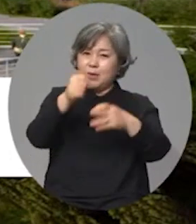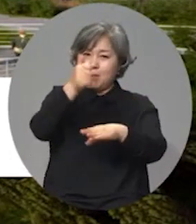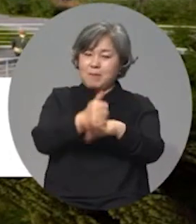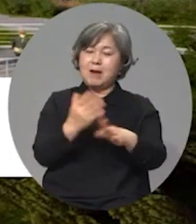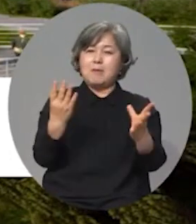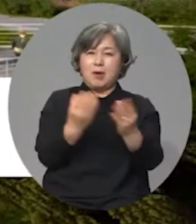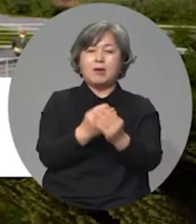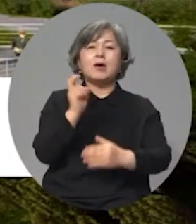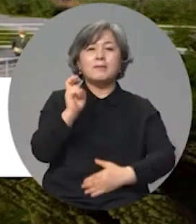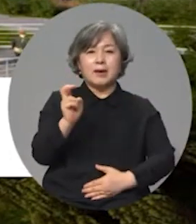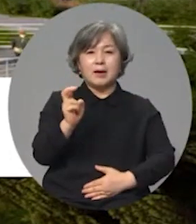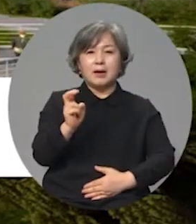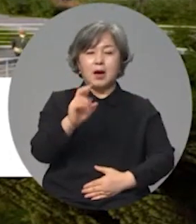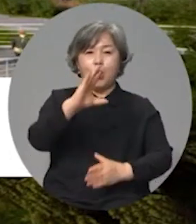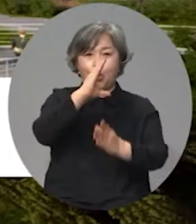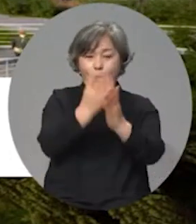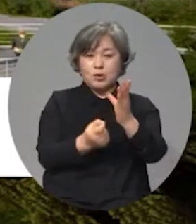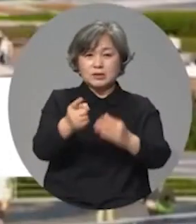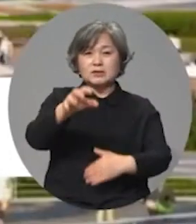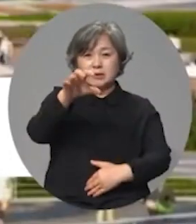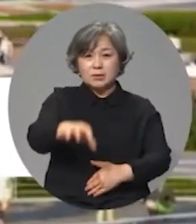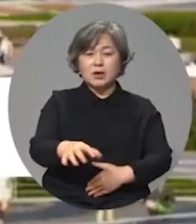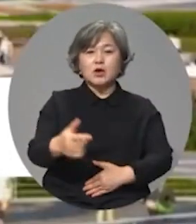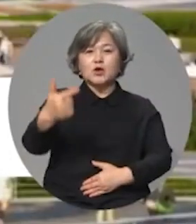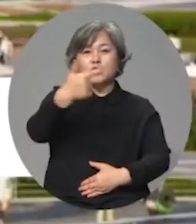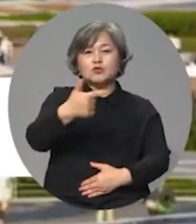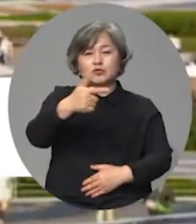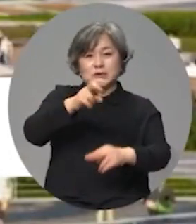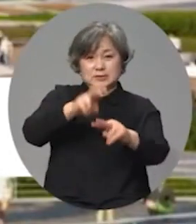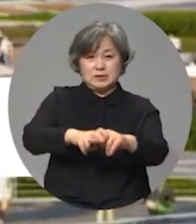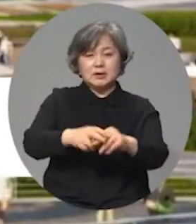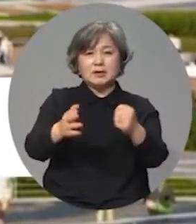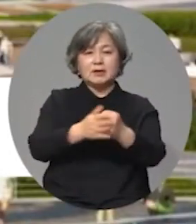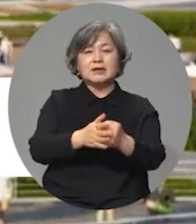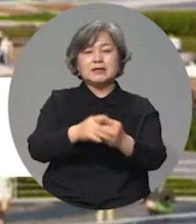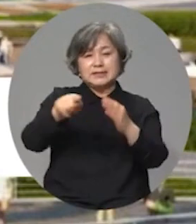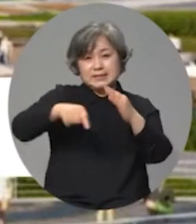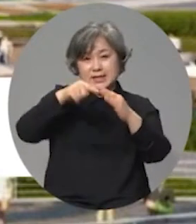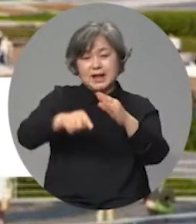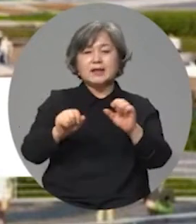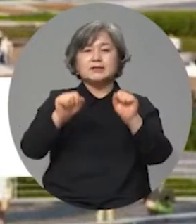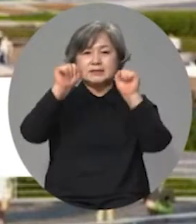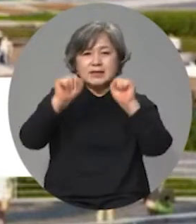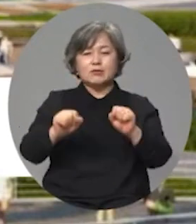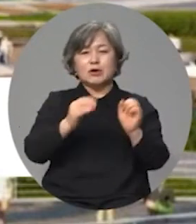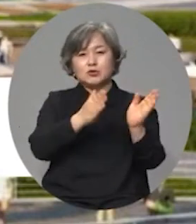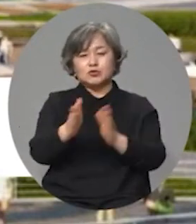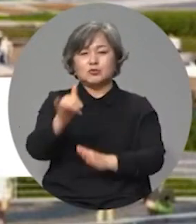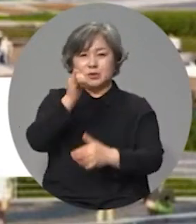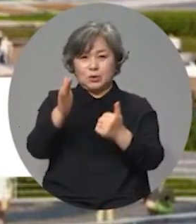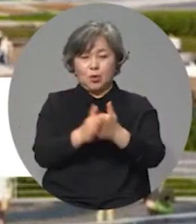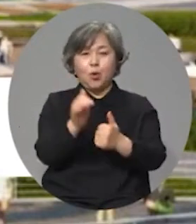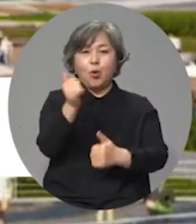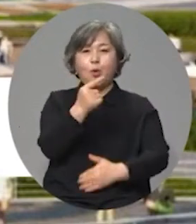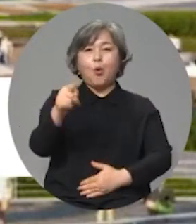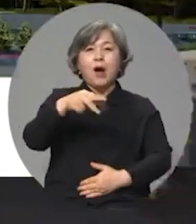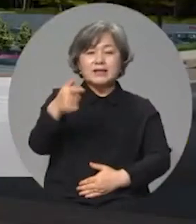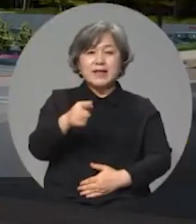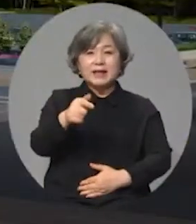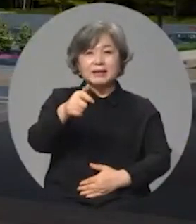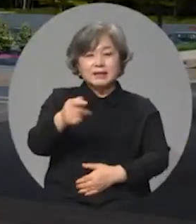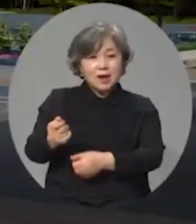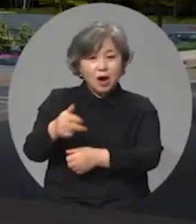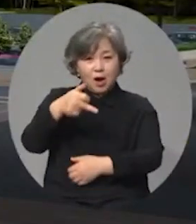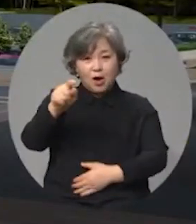예정입니다 또한 월드컵경기장 이론의 6000 석주 므로 전주 실내체육관 도 조성되고 하산 체육관 컬링 전용